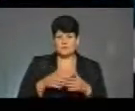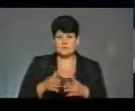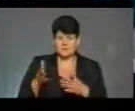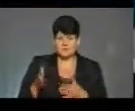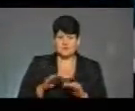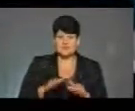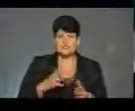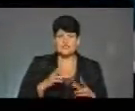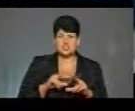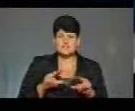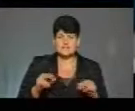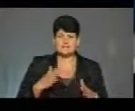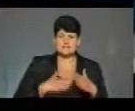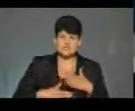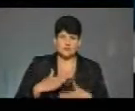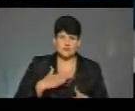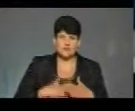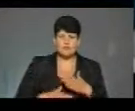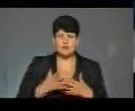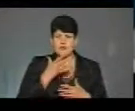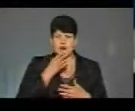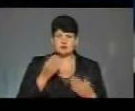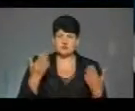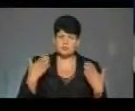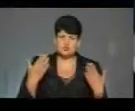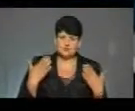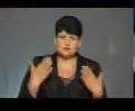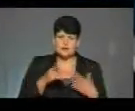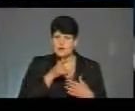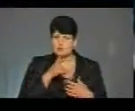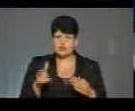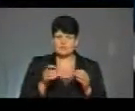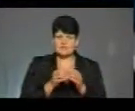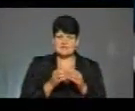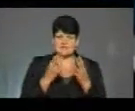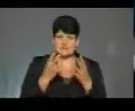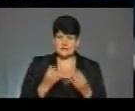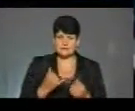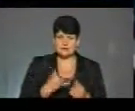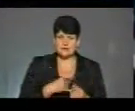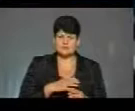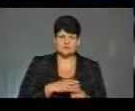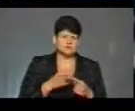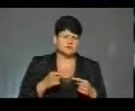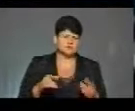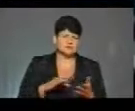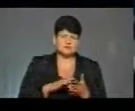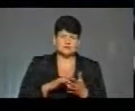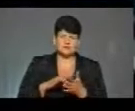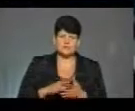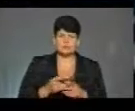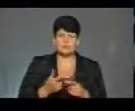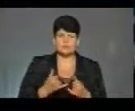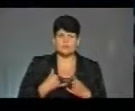пароплавчику. Діти щасливі, задоволені, ми гарно відпочивали. Протягом 10 днів у нас було безліч екскурсій, про нас